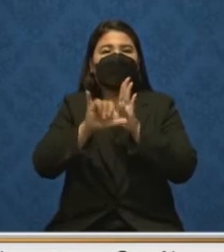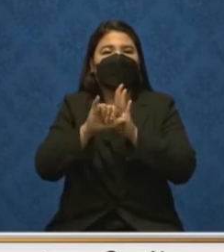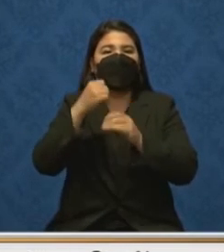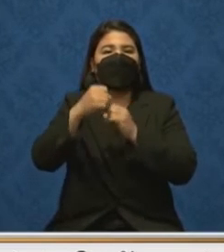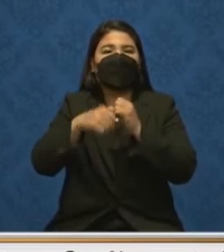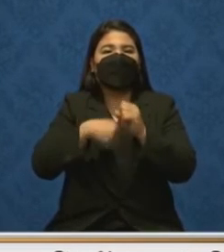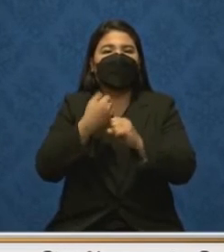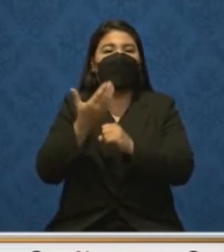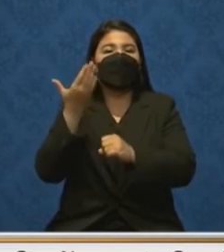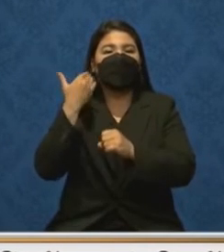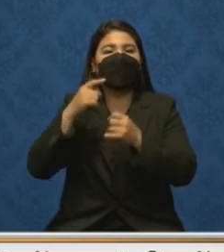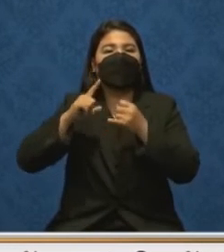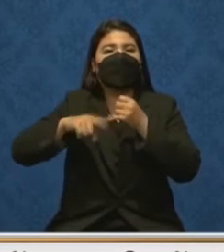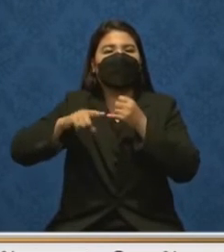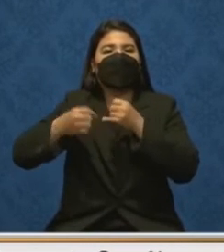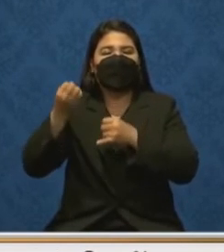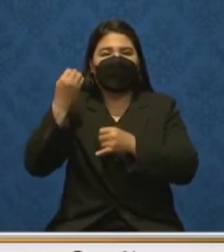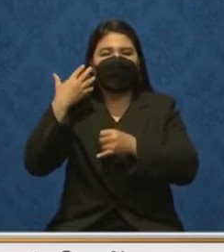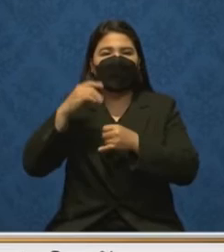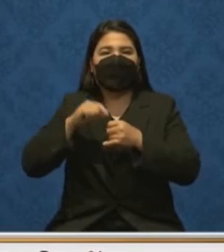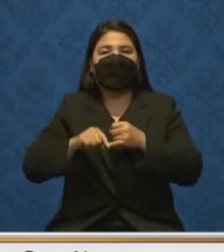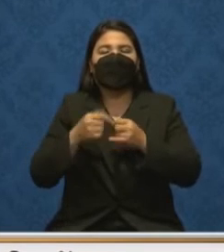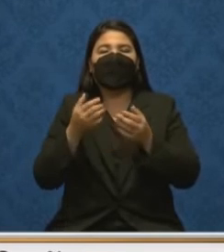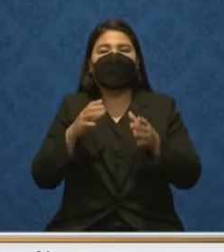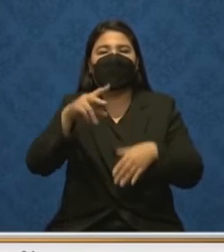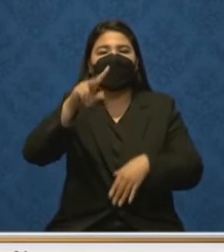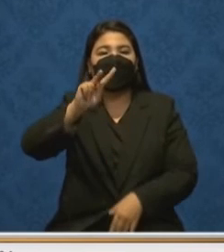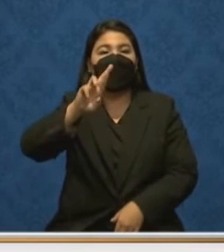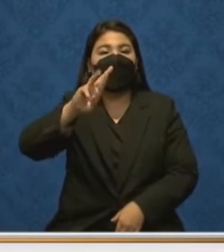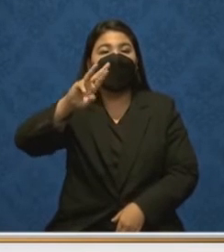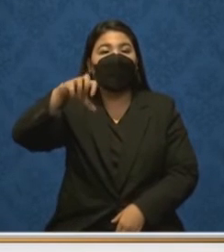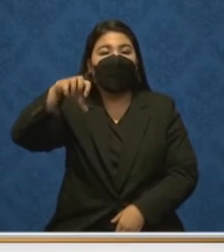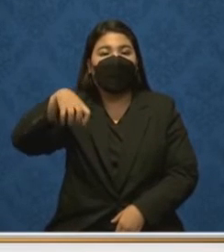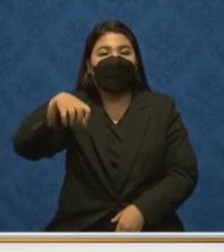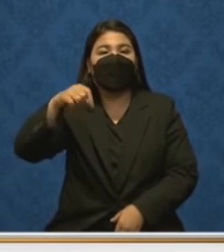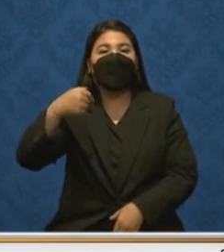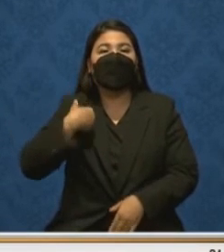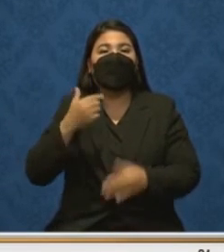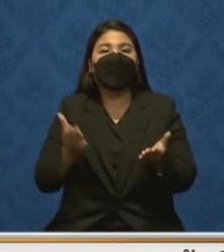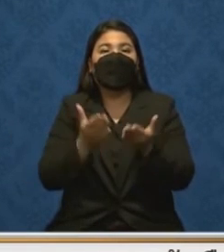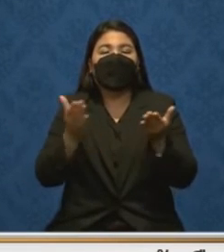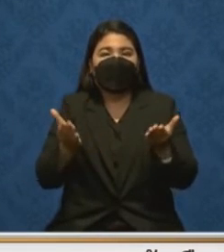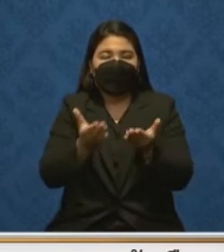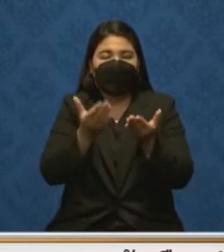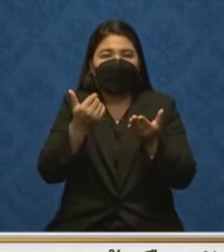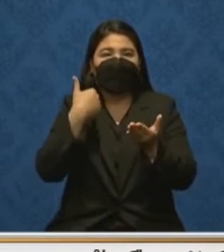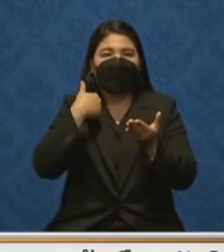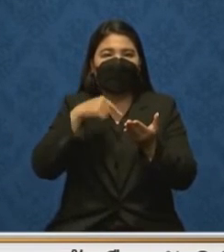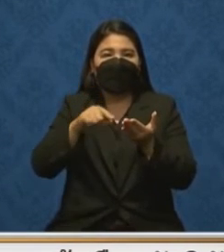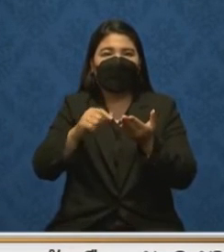ครัว่าให้กลมส่งเสริมการส่งออก ทำแผน ส่งออก Soft Power